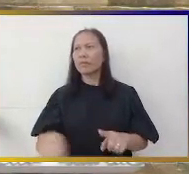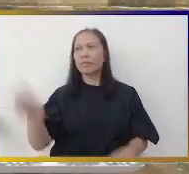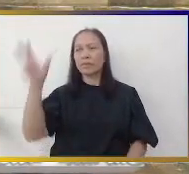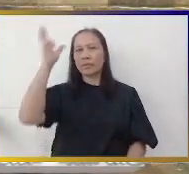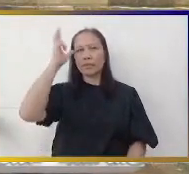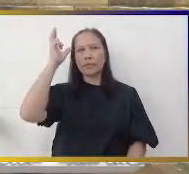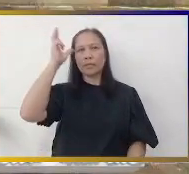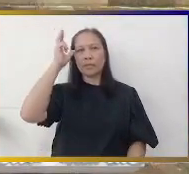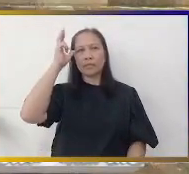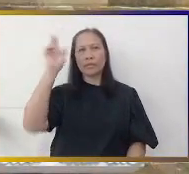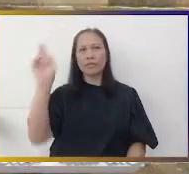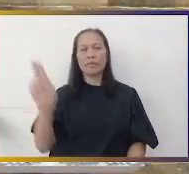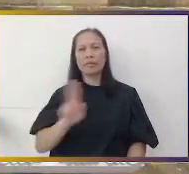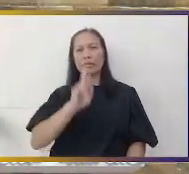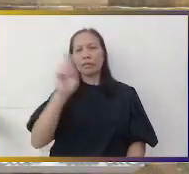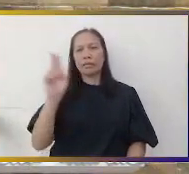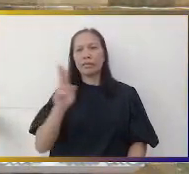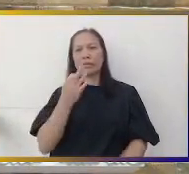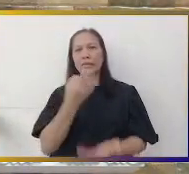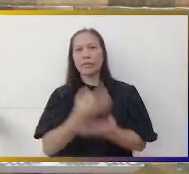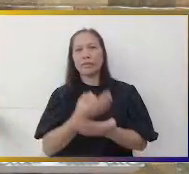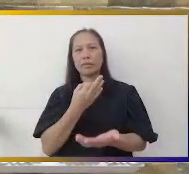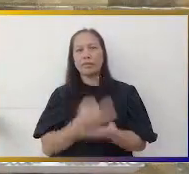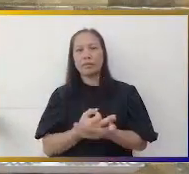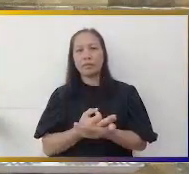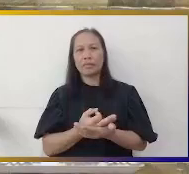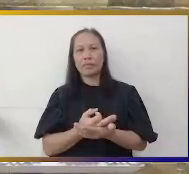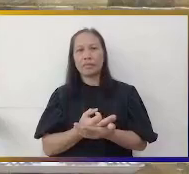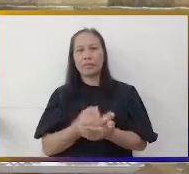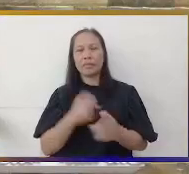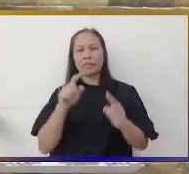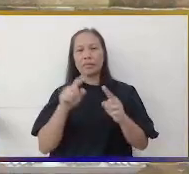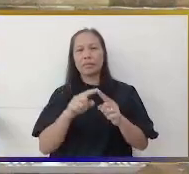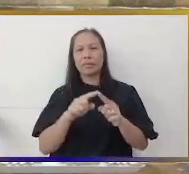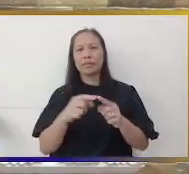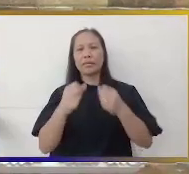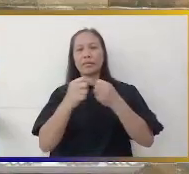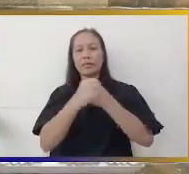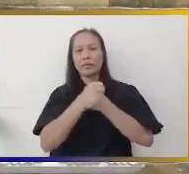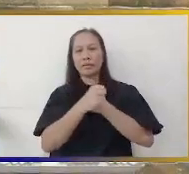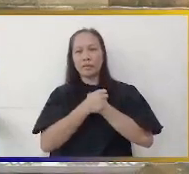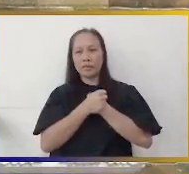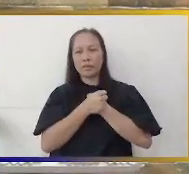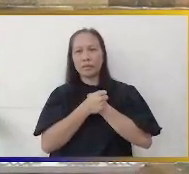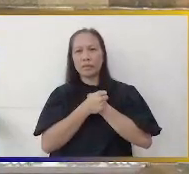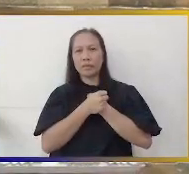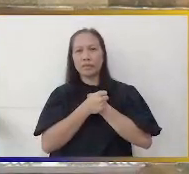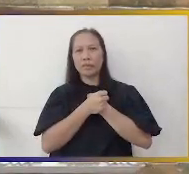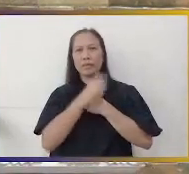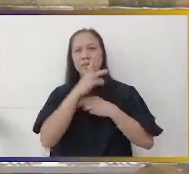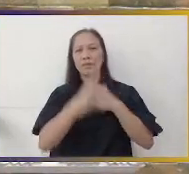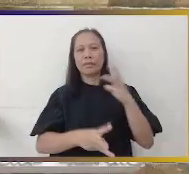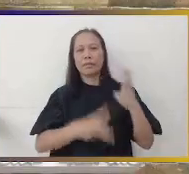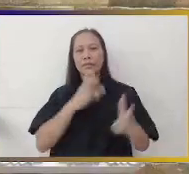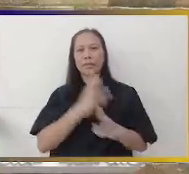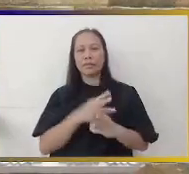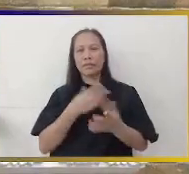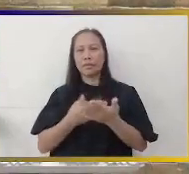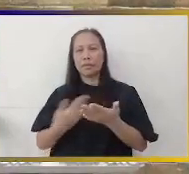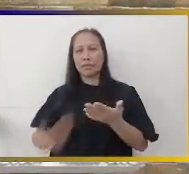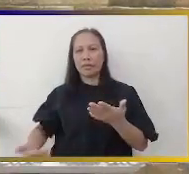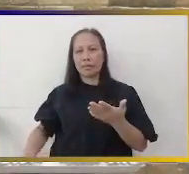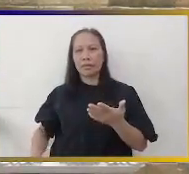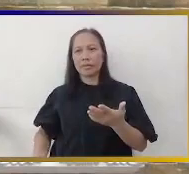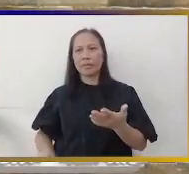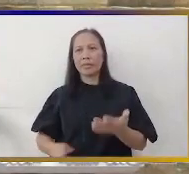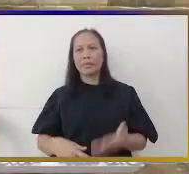will use the money para tayo ay mapamahal sa mga temporal na bagay with temporal